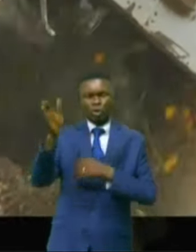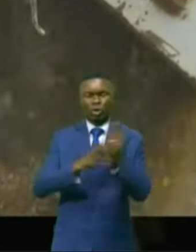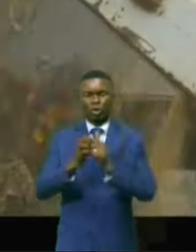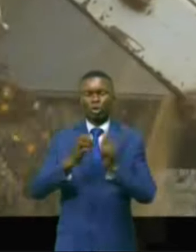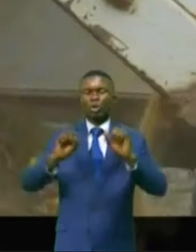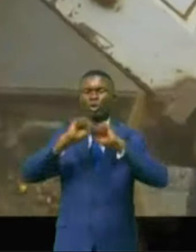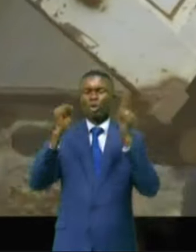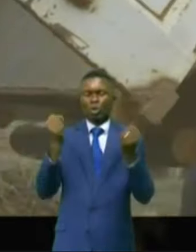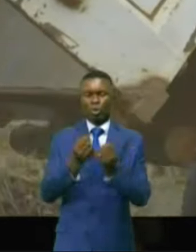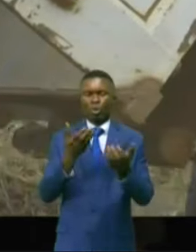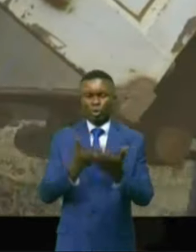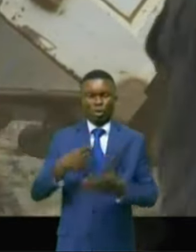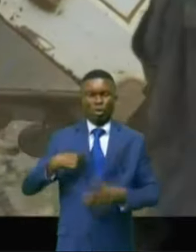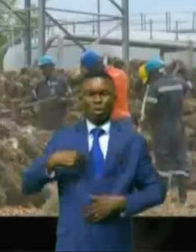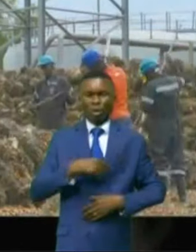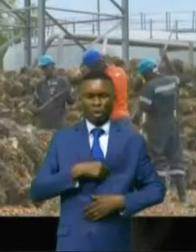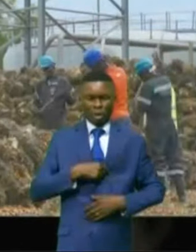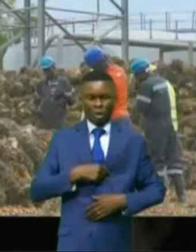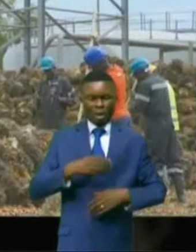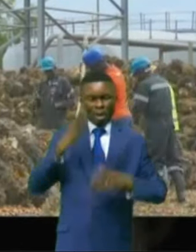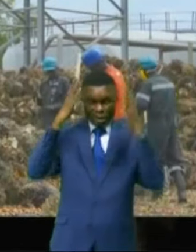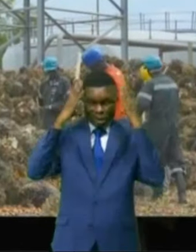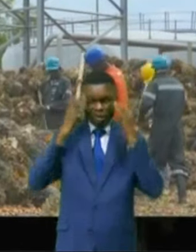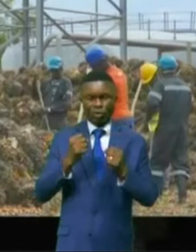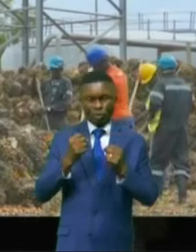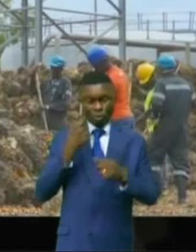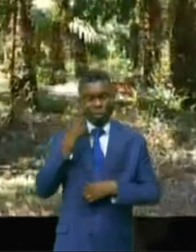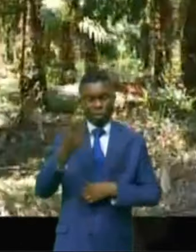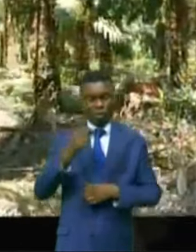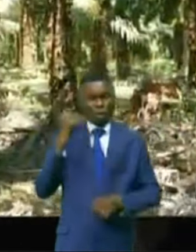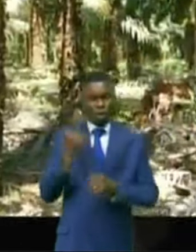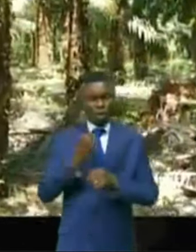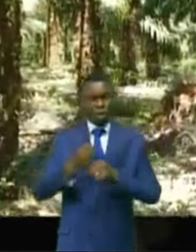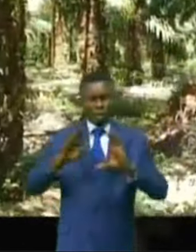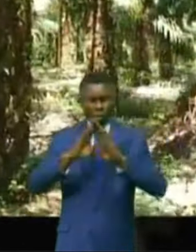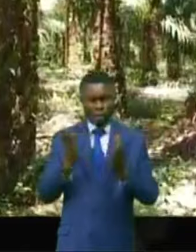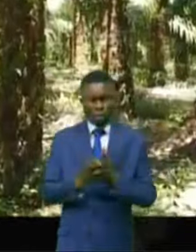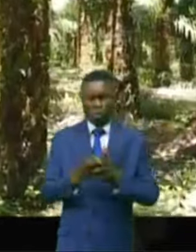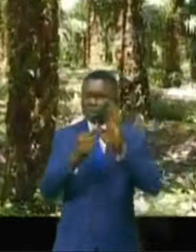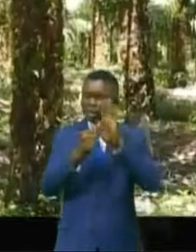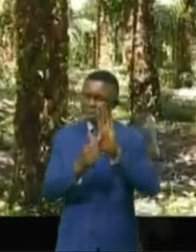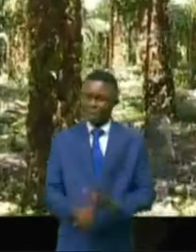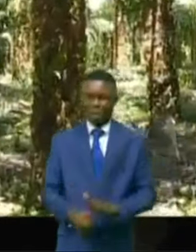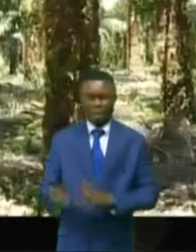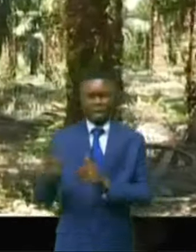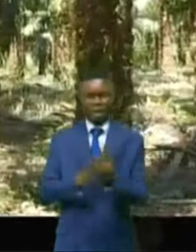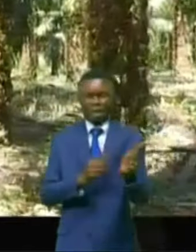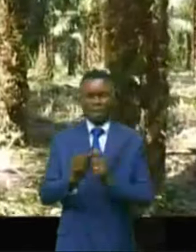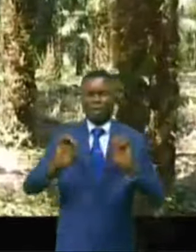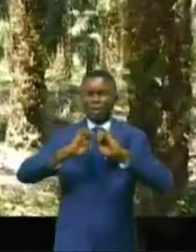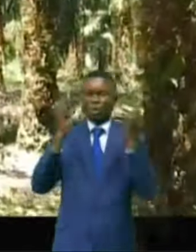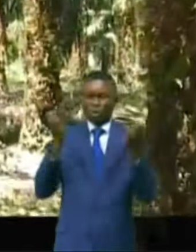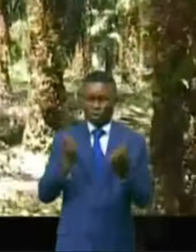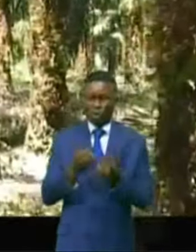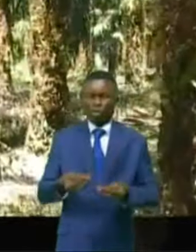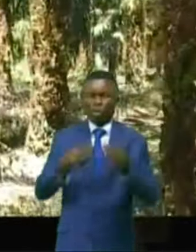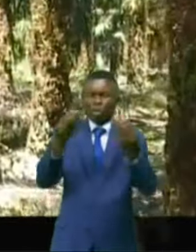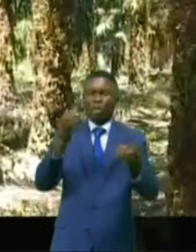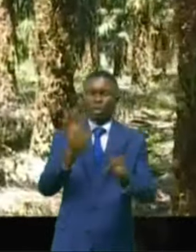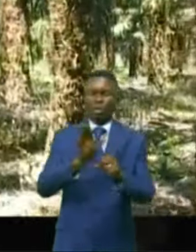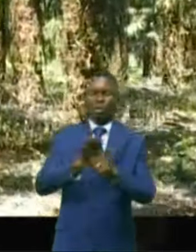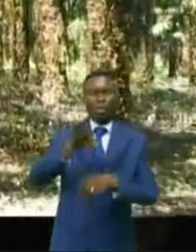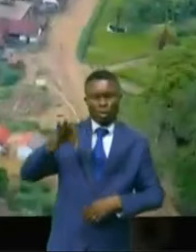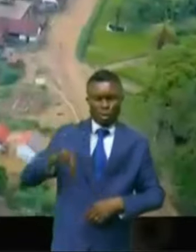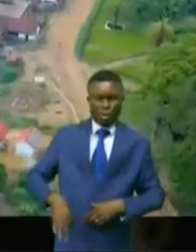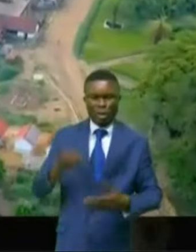société. Nous sommes très tristes de voir que ces efforts visent à discréditer une entreprise qui apporte d'énormes